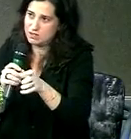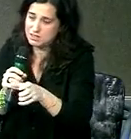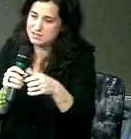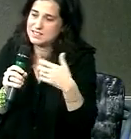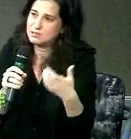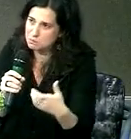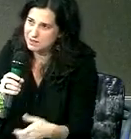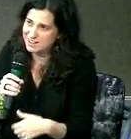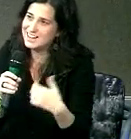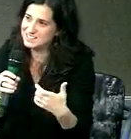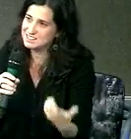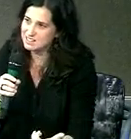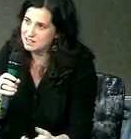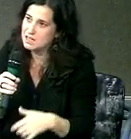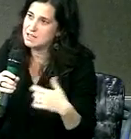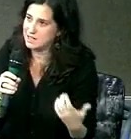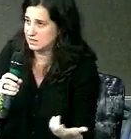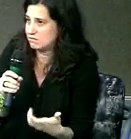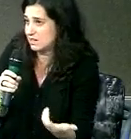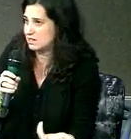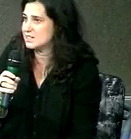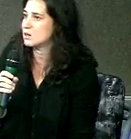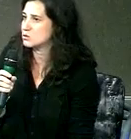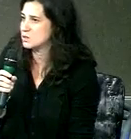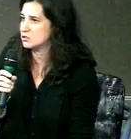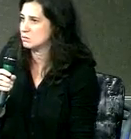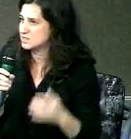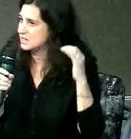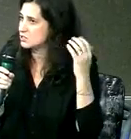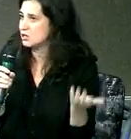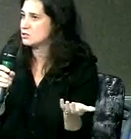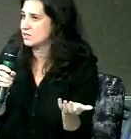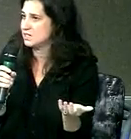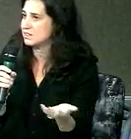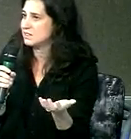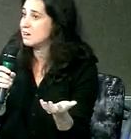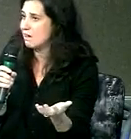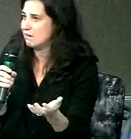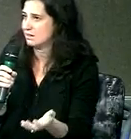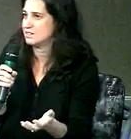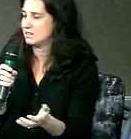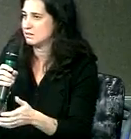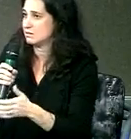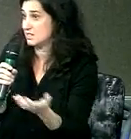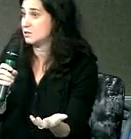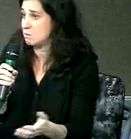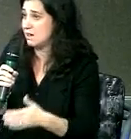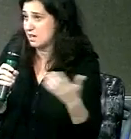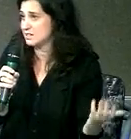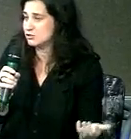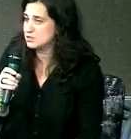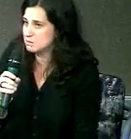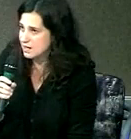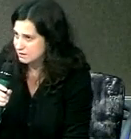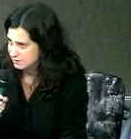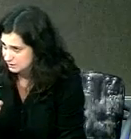façon de faire cet père exister à travers de sa consommation, parce que le seul souvenir qu'il a de cette père,